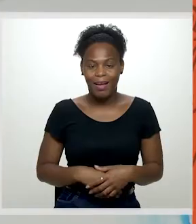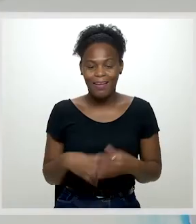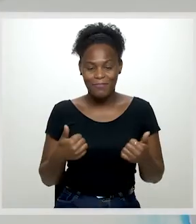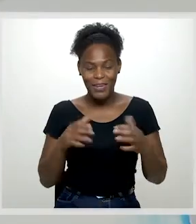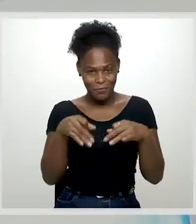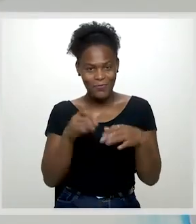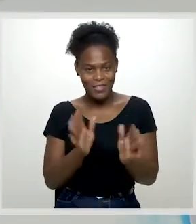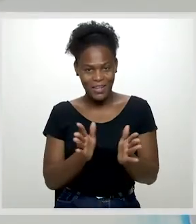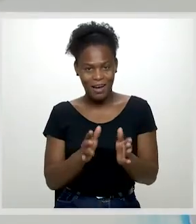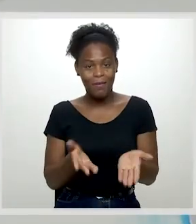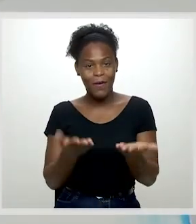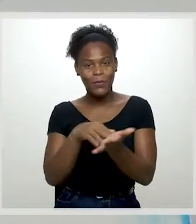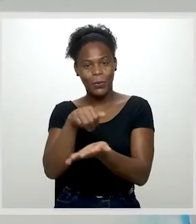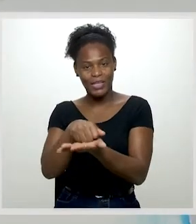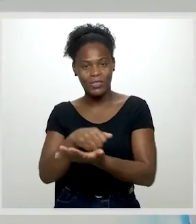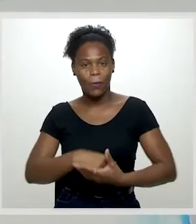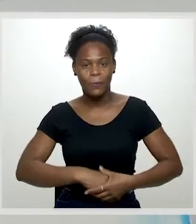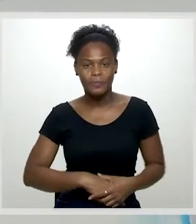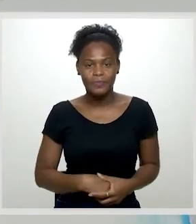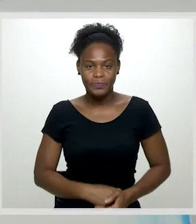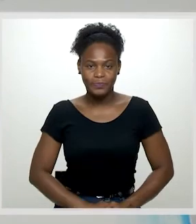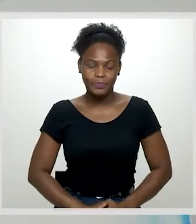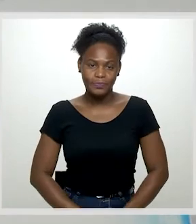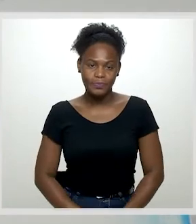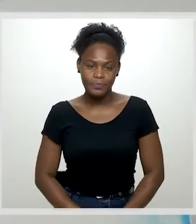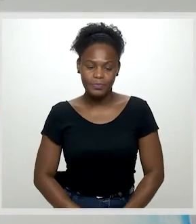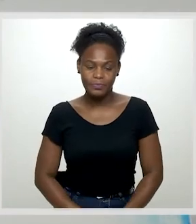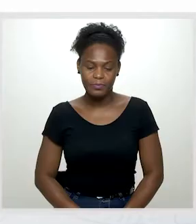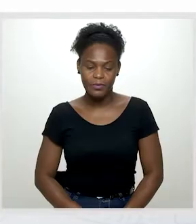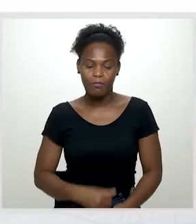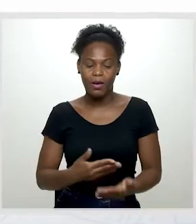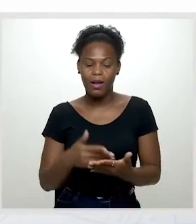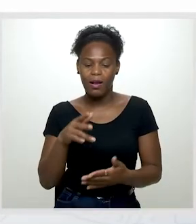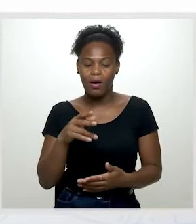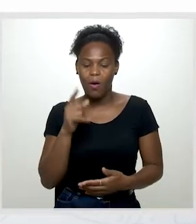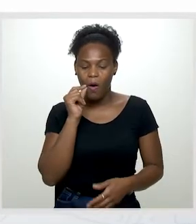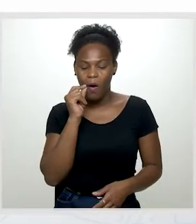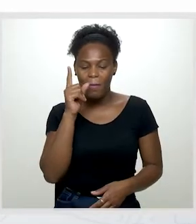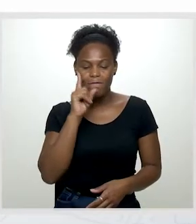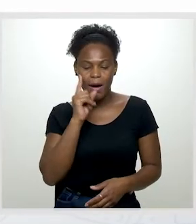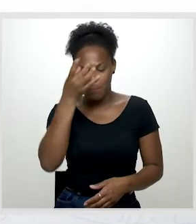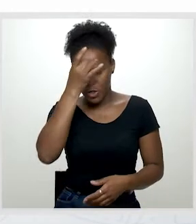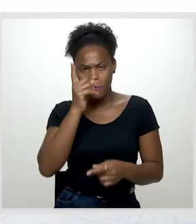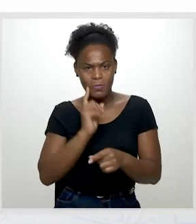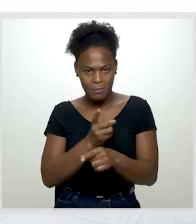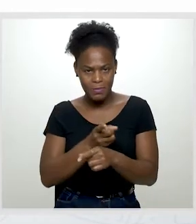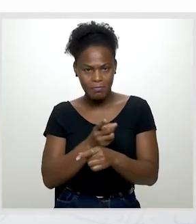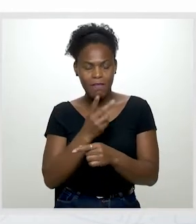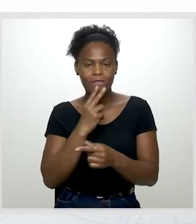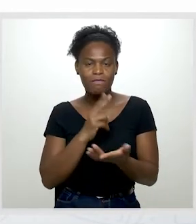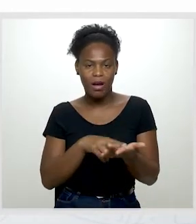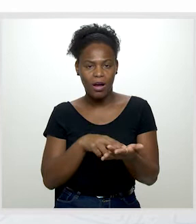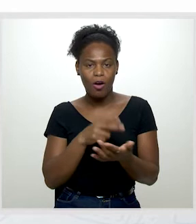Ça y est, tu as terminé? On passe à la correction. L'homme et la femme ont la même opinion. Vrai ou